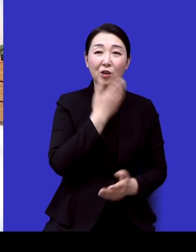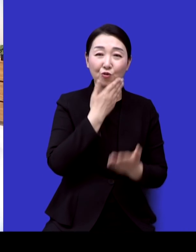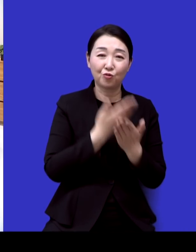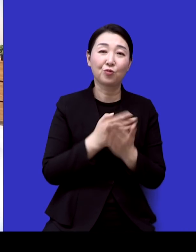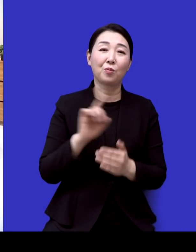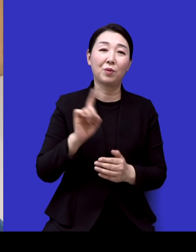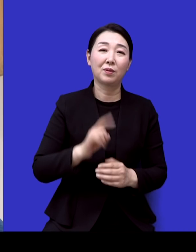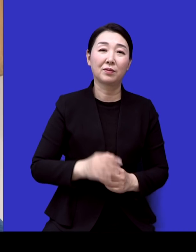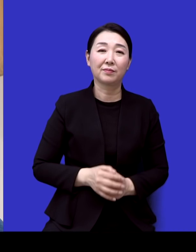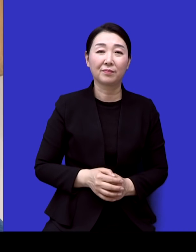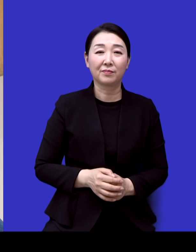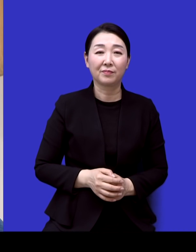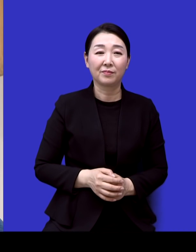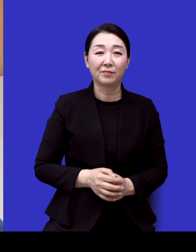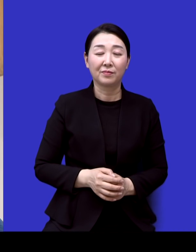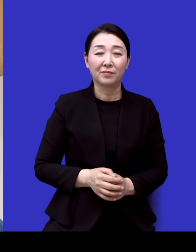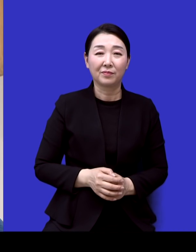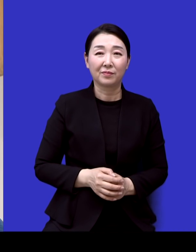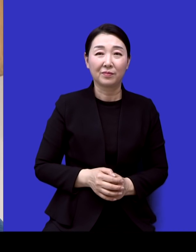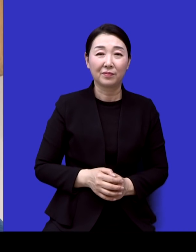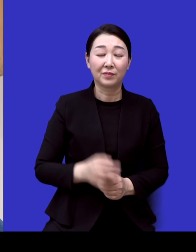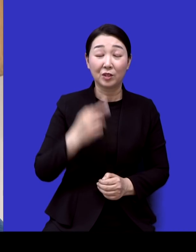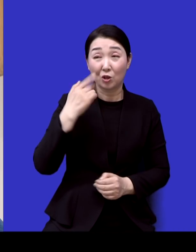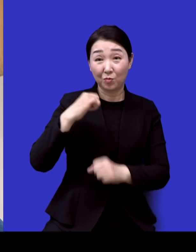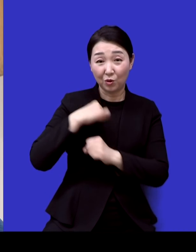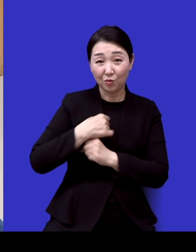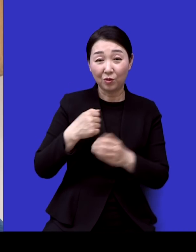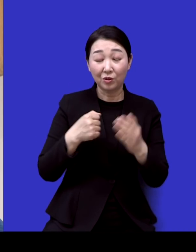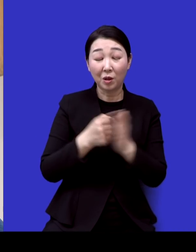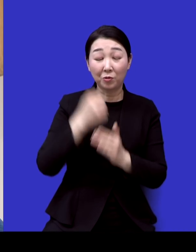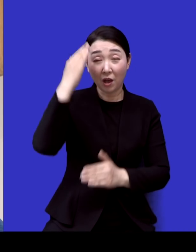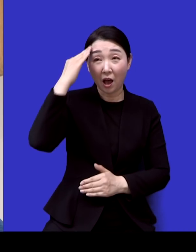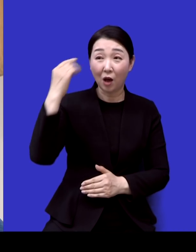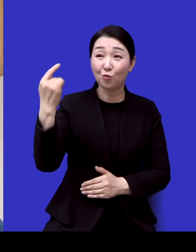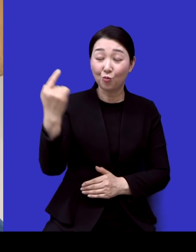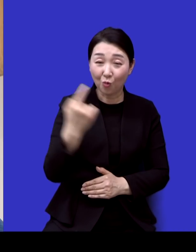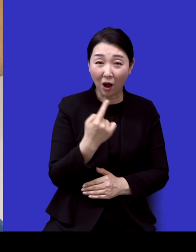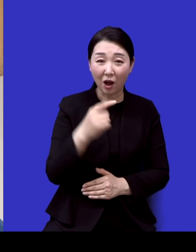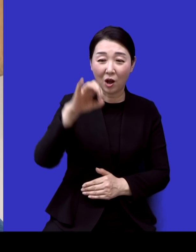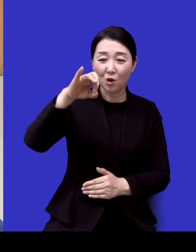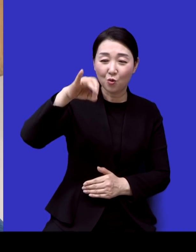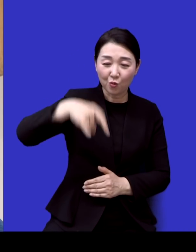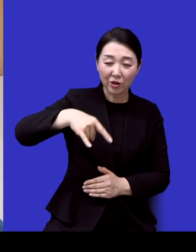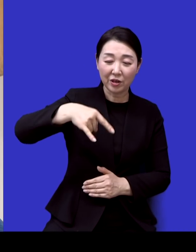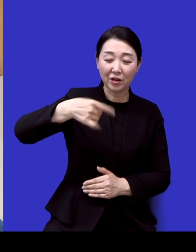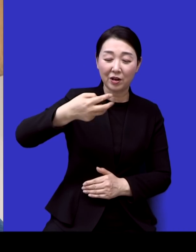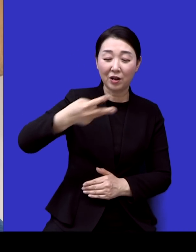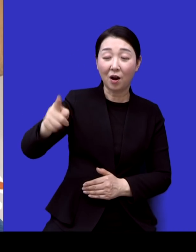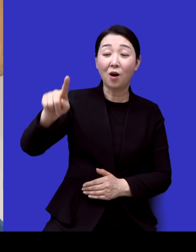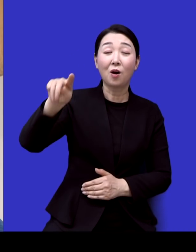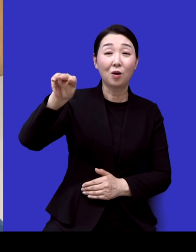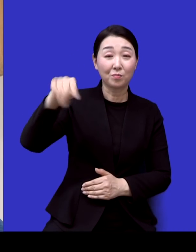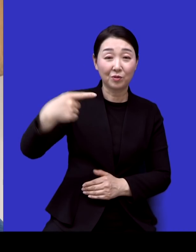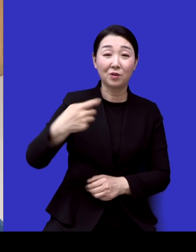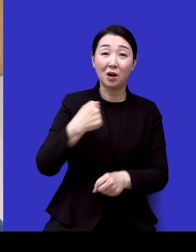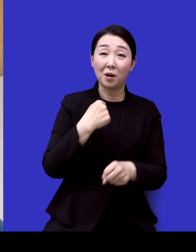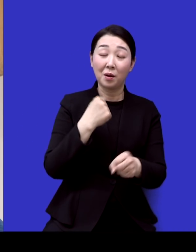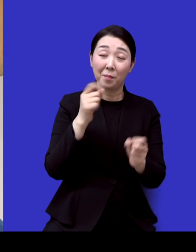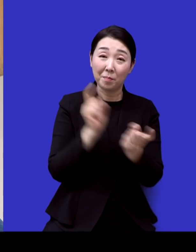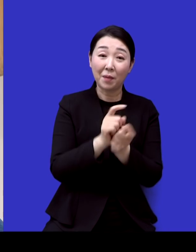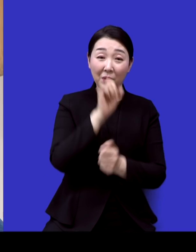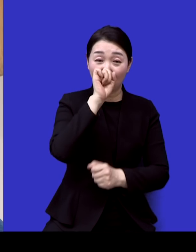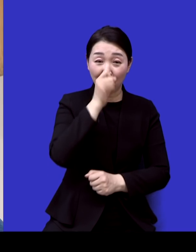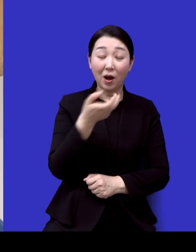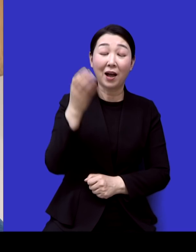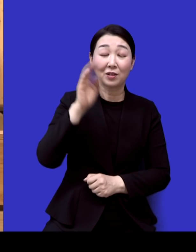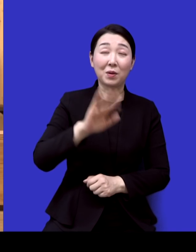네. 미군 때문에 한국에 와서 윌러브 만난 것도 중요하지만 네. 제일 중요한 일은 이제 결혼하게 된